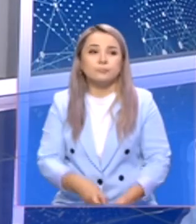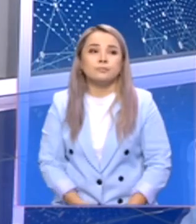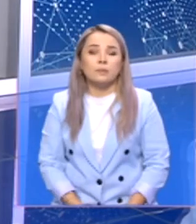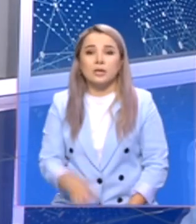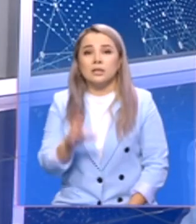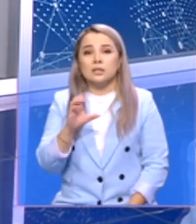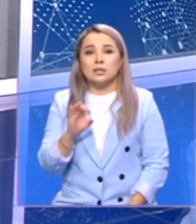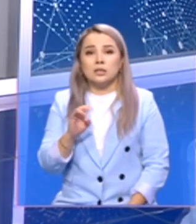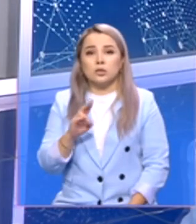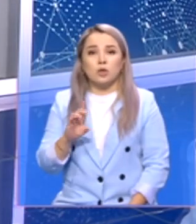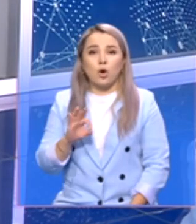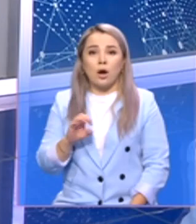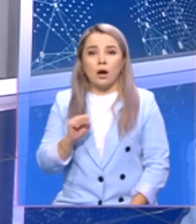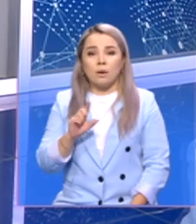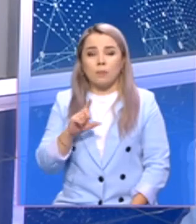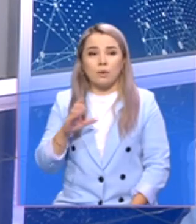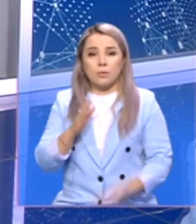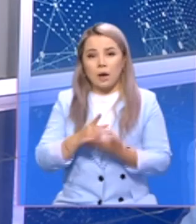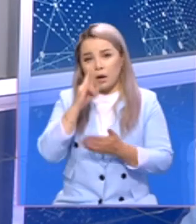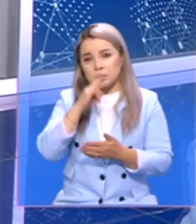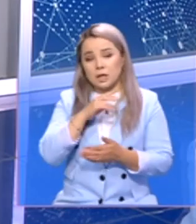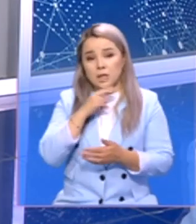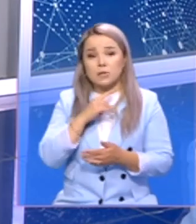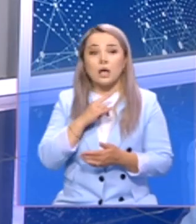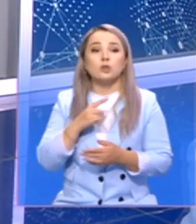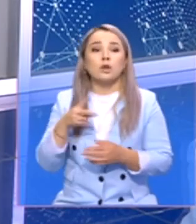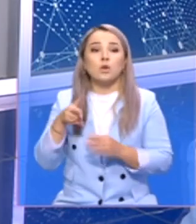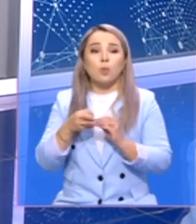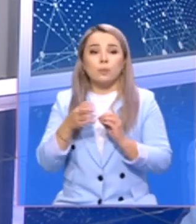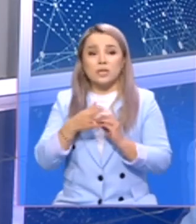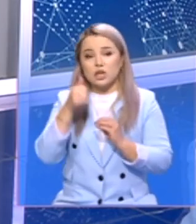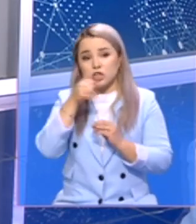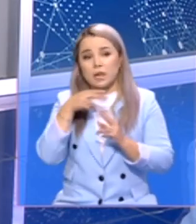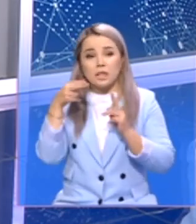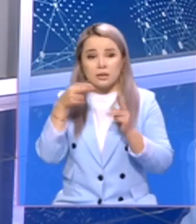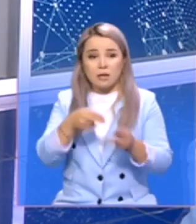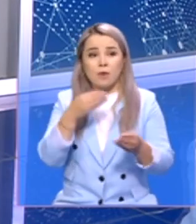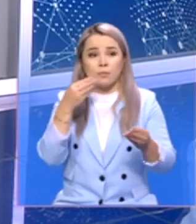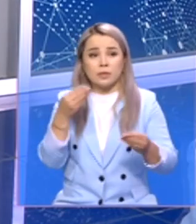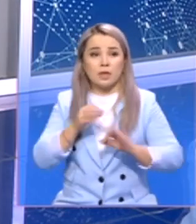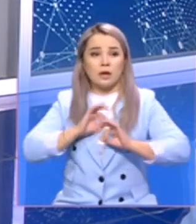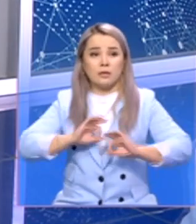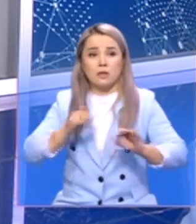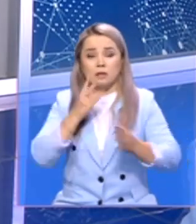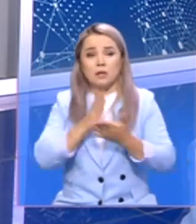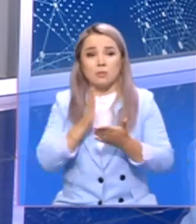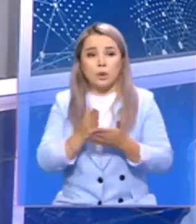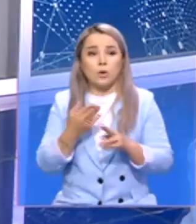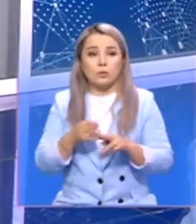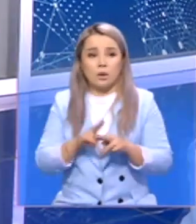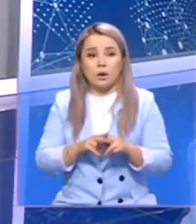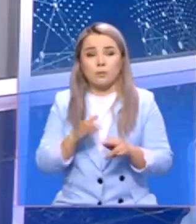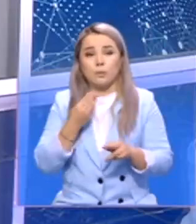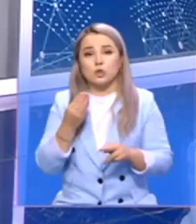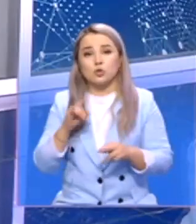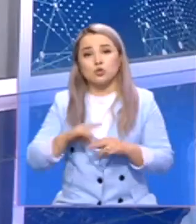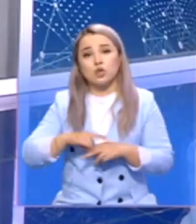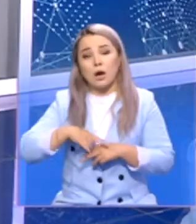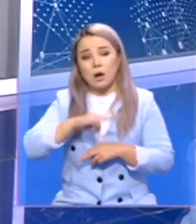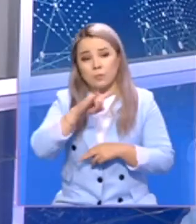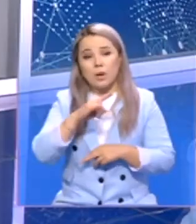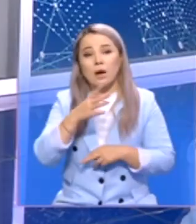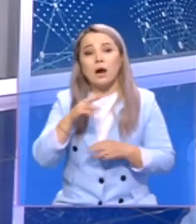Синдзо Абэ Қазақстанға 2015 жылы келген еді. Сонда алған әсерін былай жеткізген. Ұшақ портынан